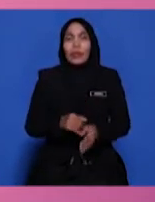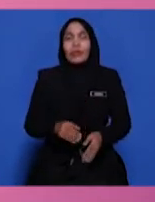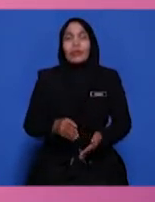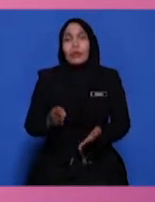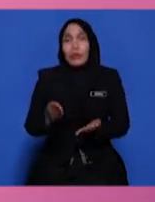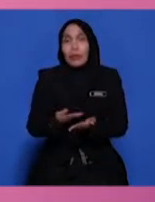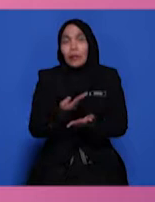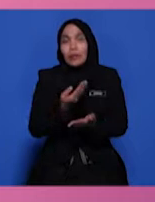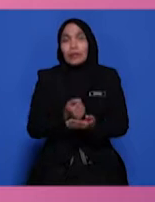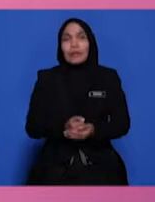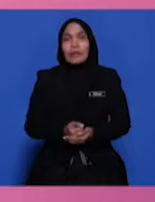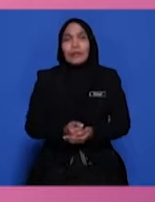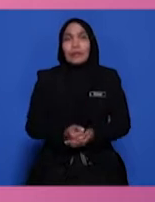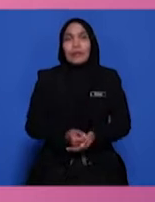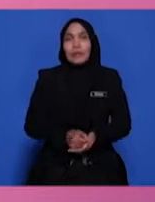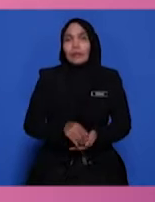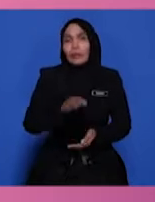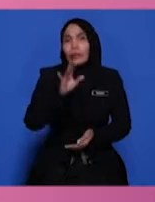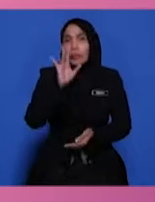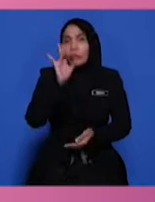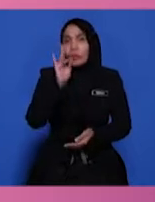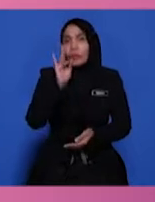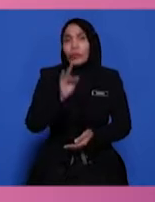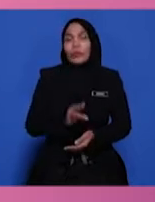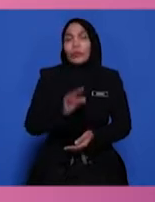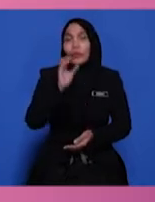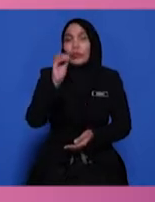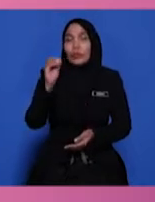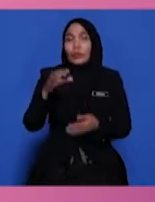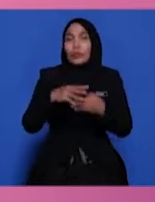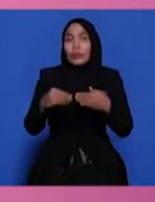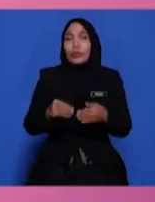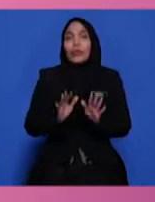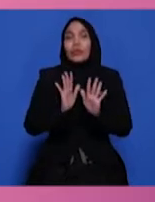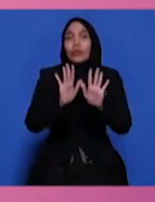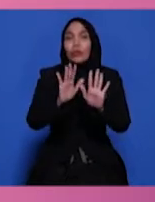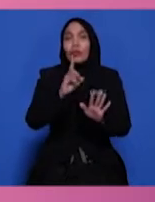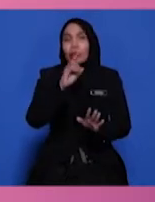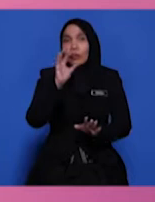untuk melancong ialah RM700 tolak RM105 ialah